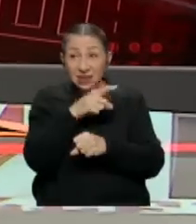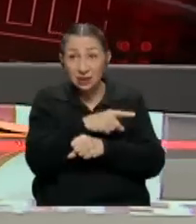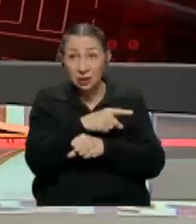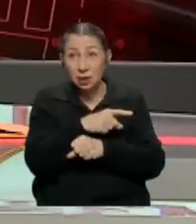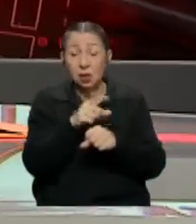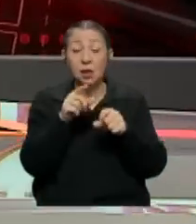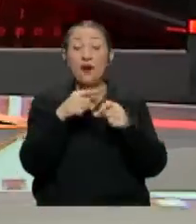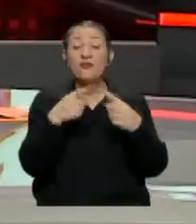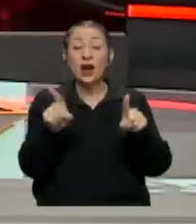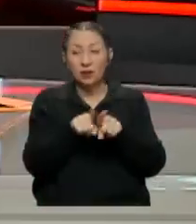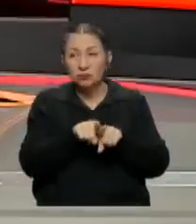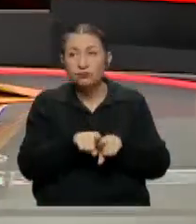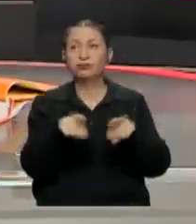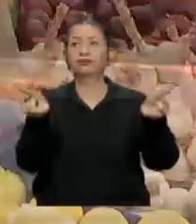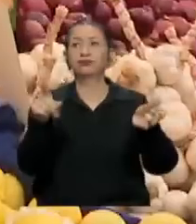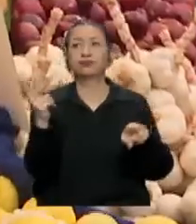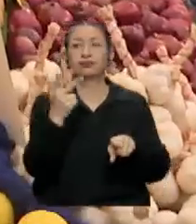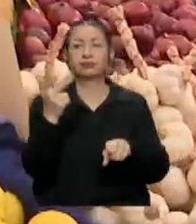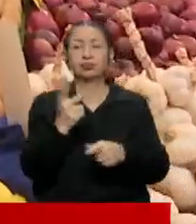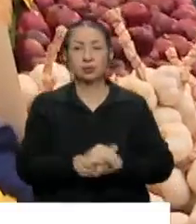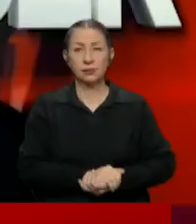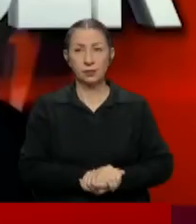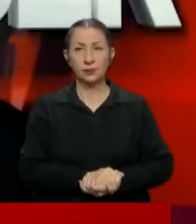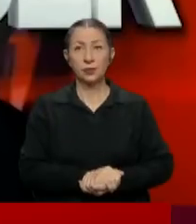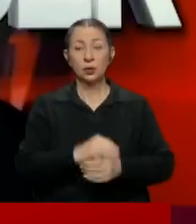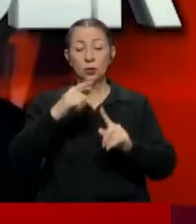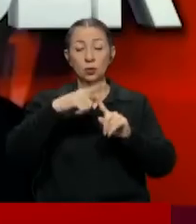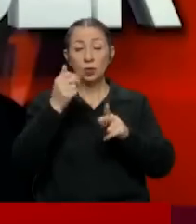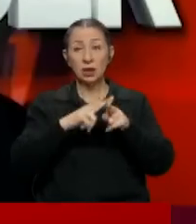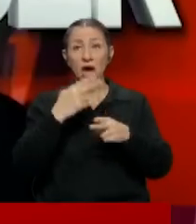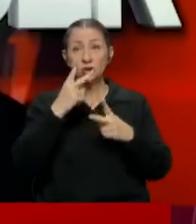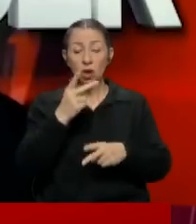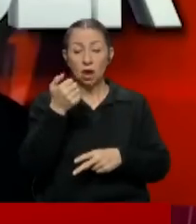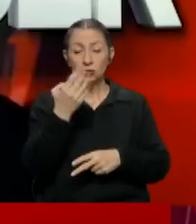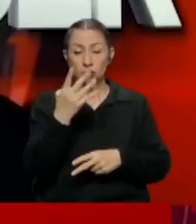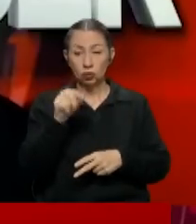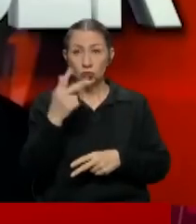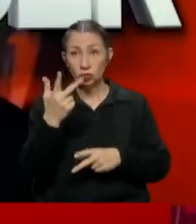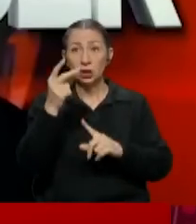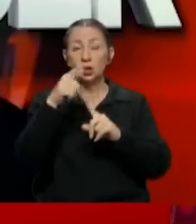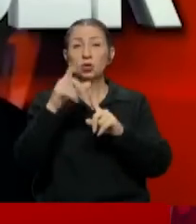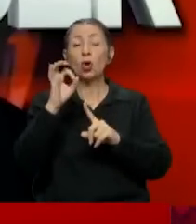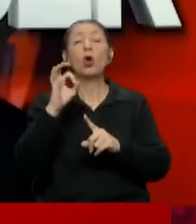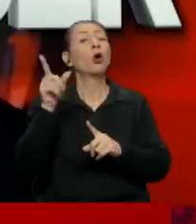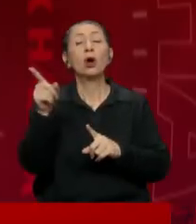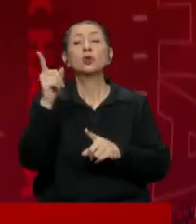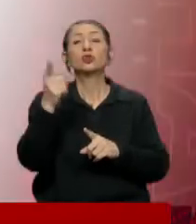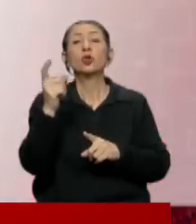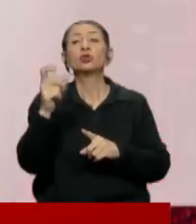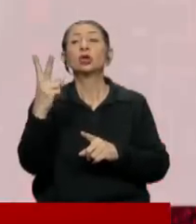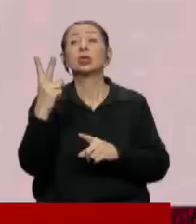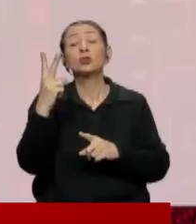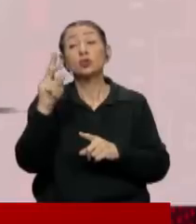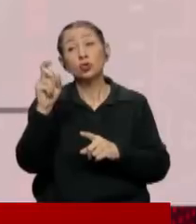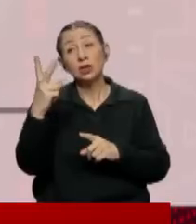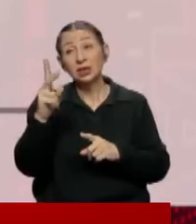makas açıldı tüyük açıklüğü 64.3 İTÜ açıkla diyor 92.3 daha